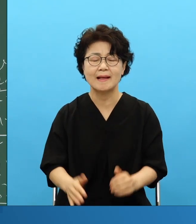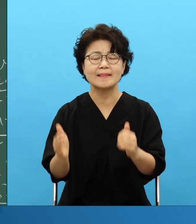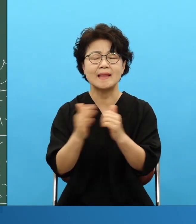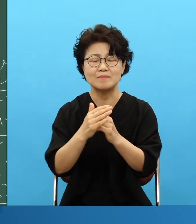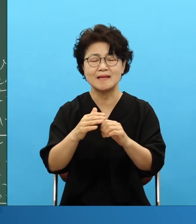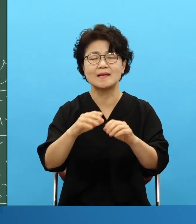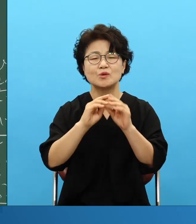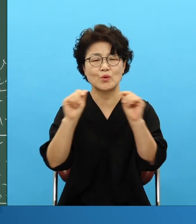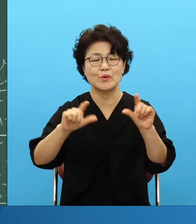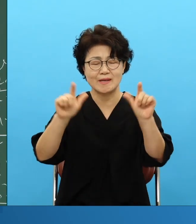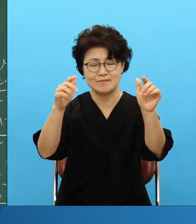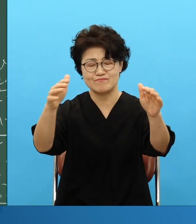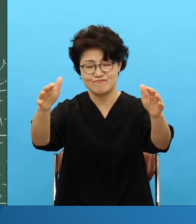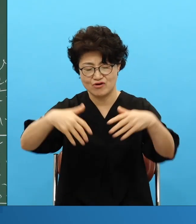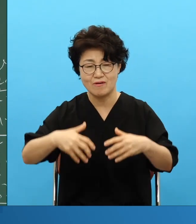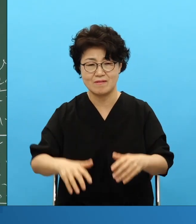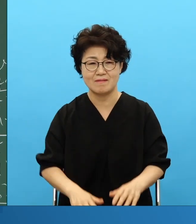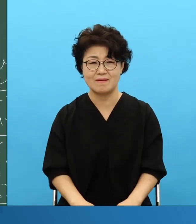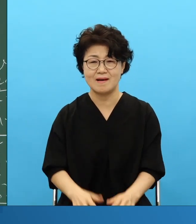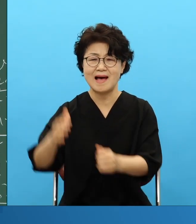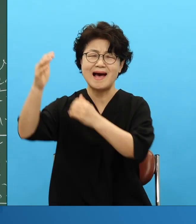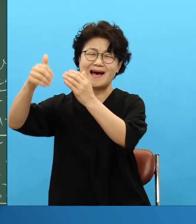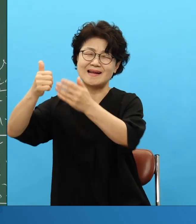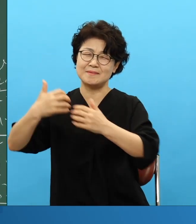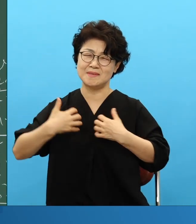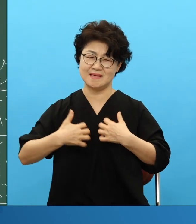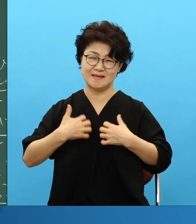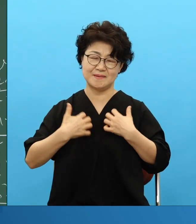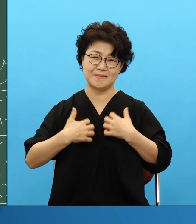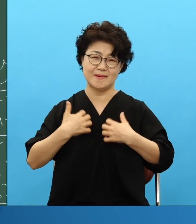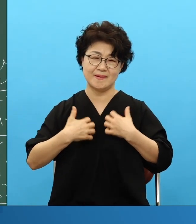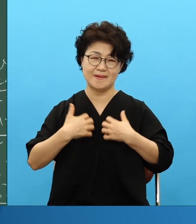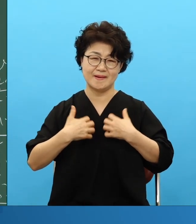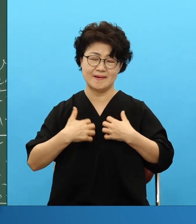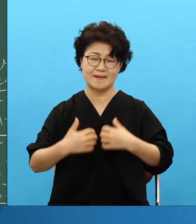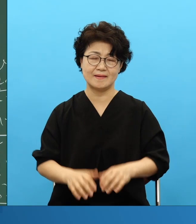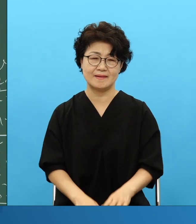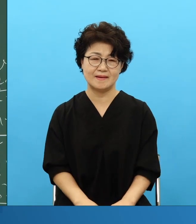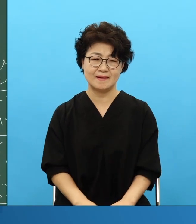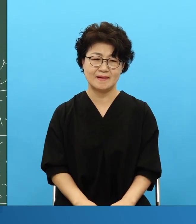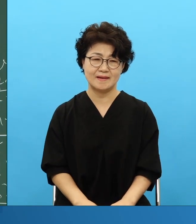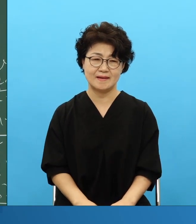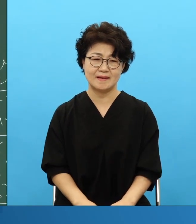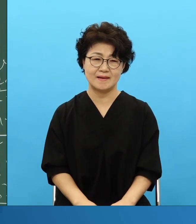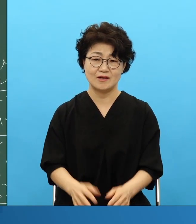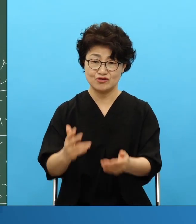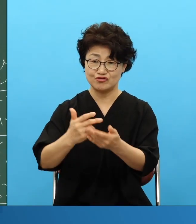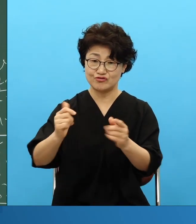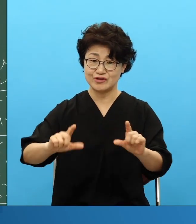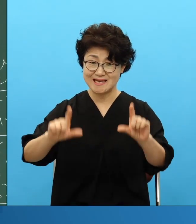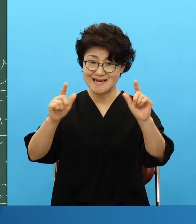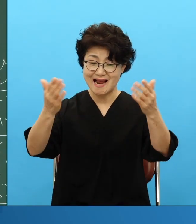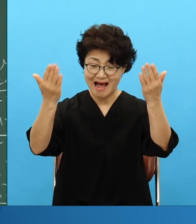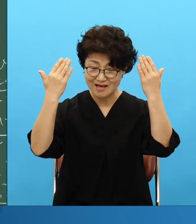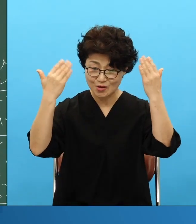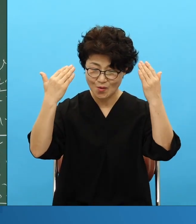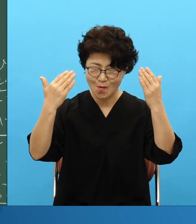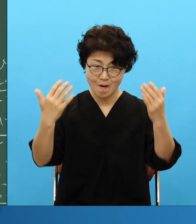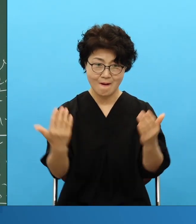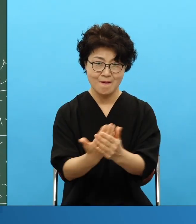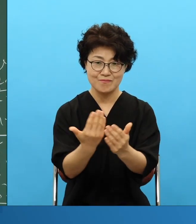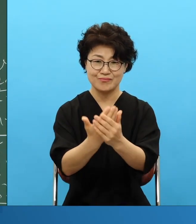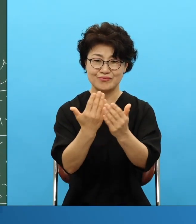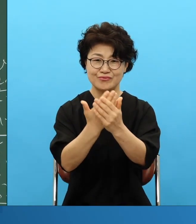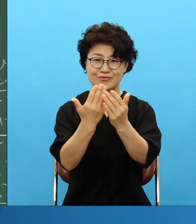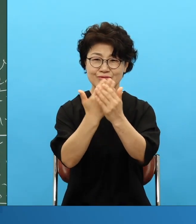so we did that just a little bit. 하나님은 그걸 기뻐하시는 거예요. But God took joy of that. 그게 주일학교 부흥되니까 교회에서 날 보고 고등부 맡으라는